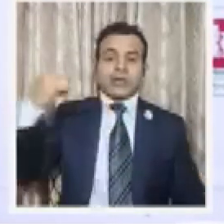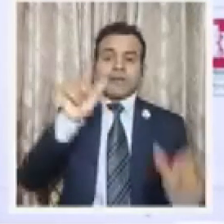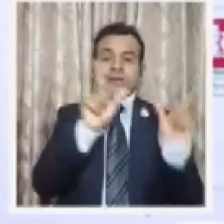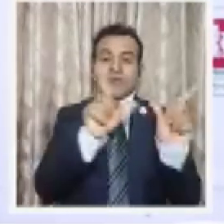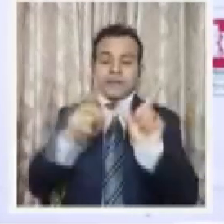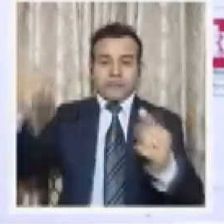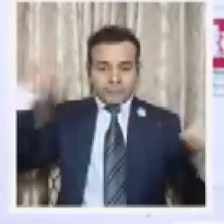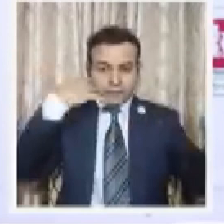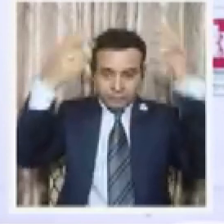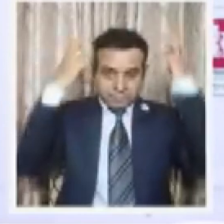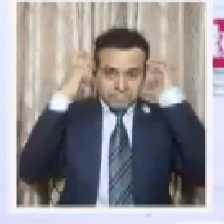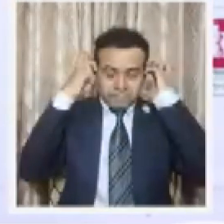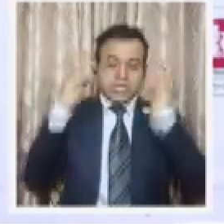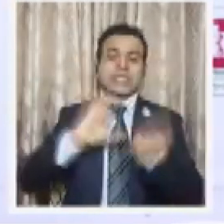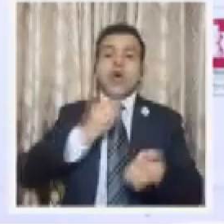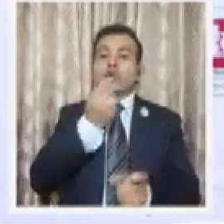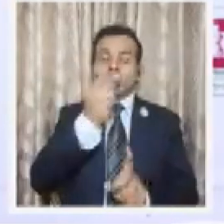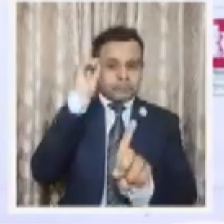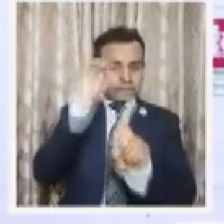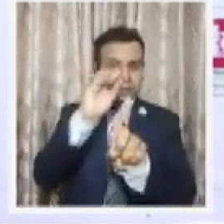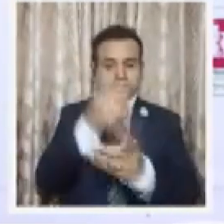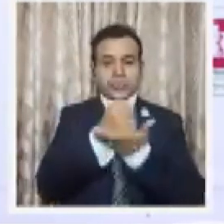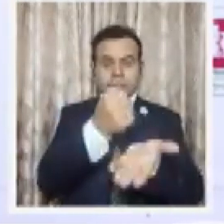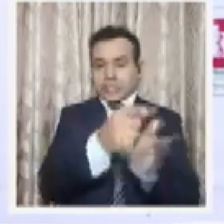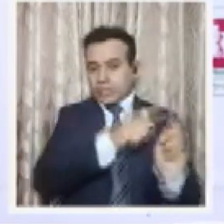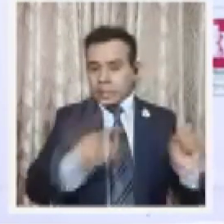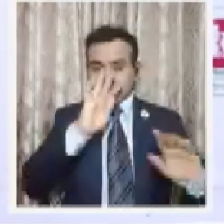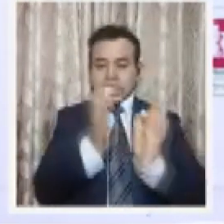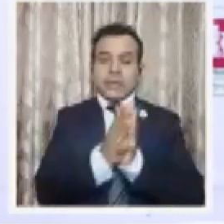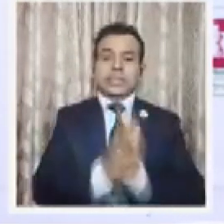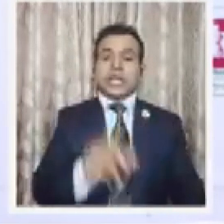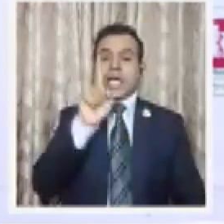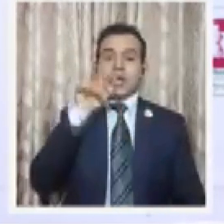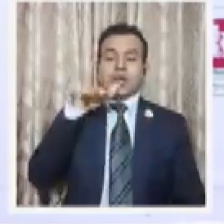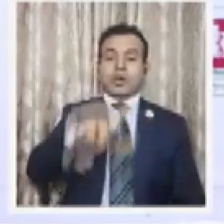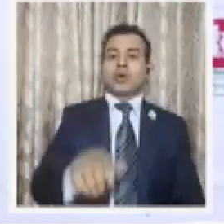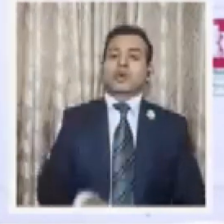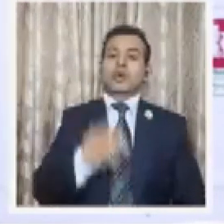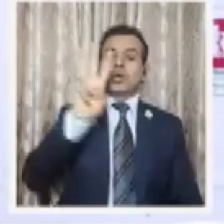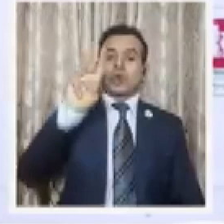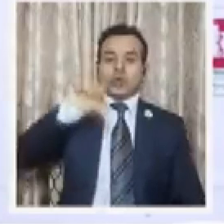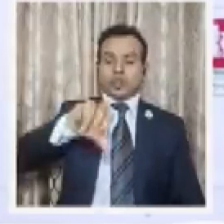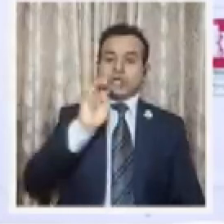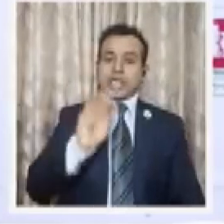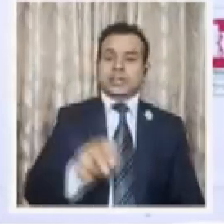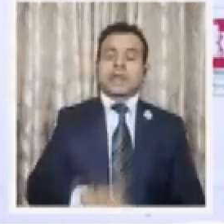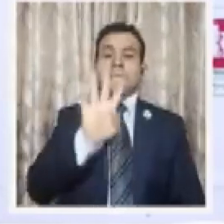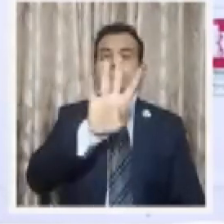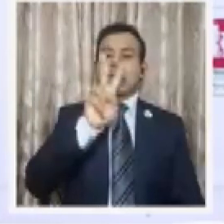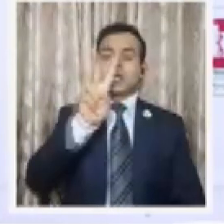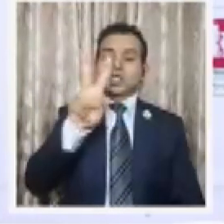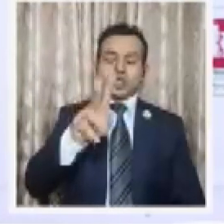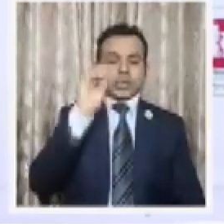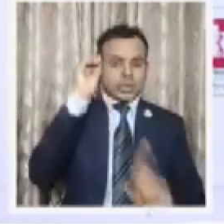4,642 জন এই স্বাস্থ্যসেবা গ্রহণ করেছেন টেলিমেডিসিনের মাধ্যমে এবং এ পর্যন্ত টেলিমেডিসিনের মাধ্যমে স্বাস্থ্যসেবা গ্রহণ করেছেন